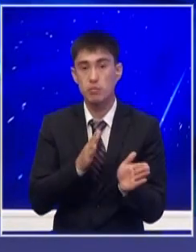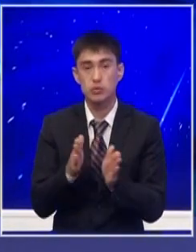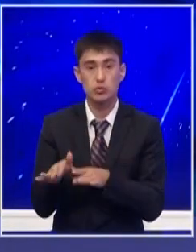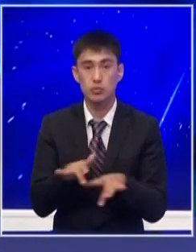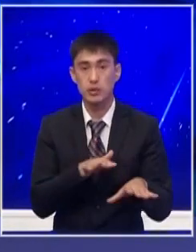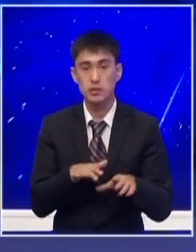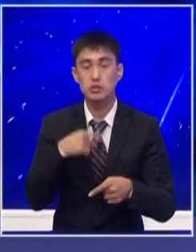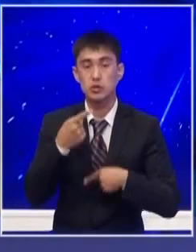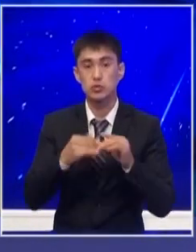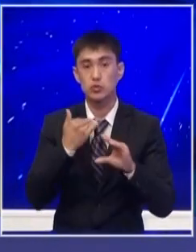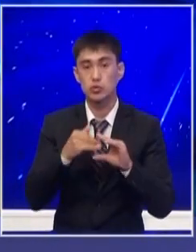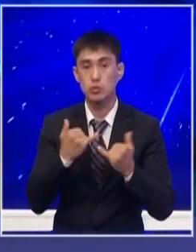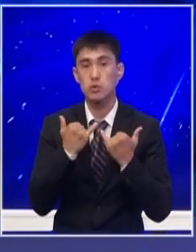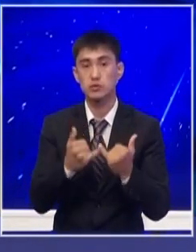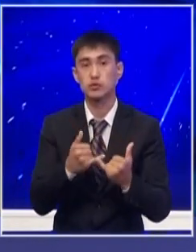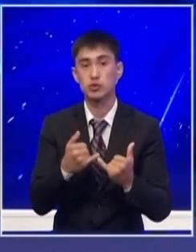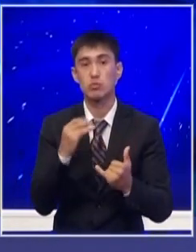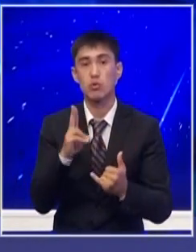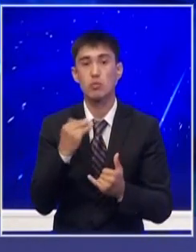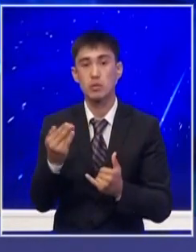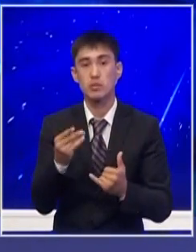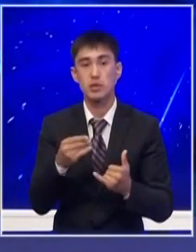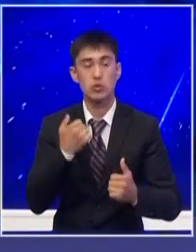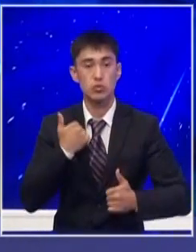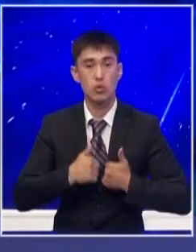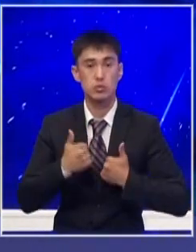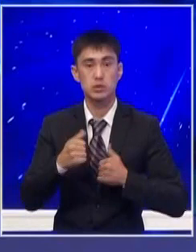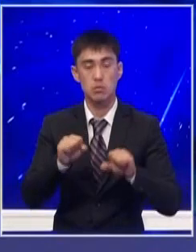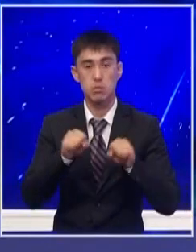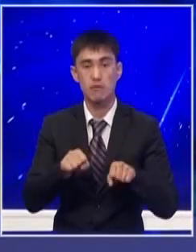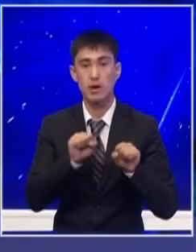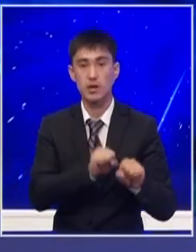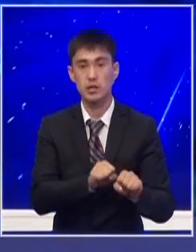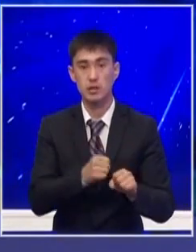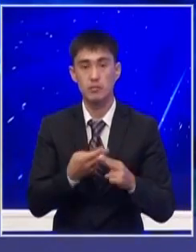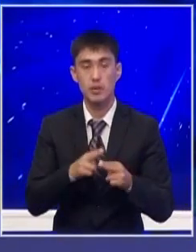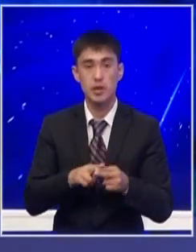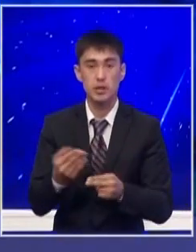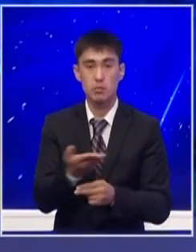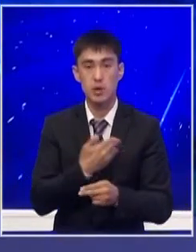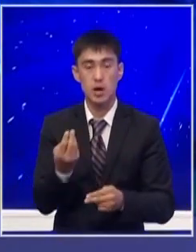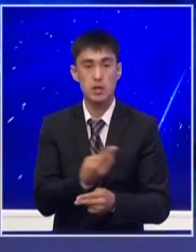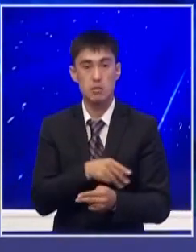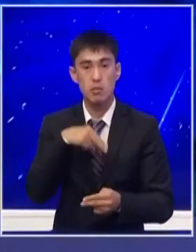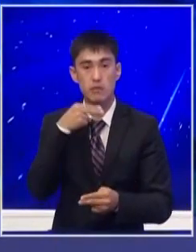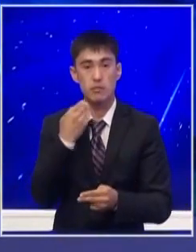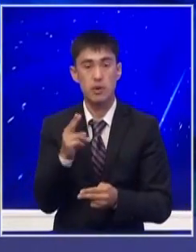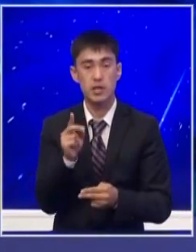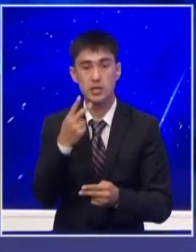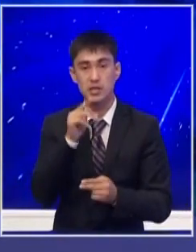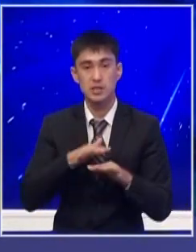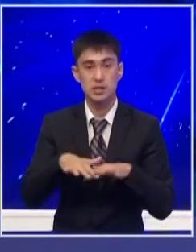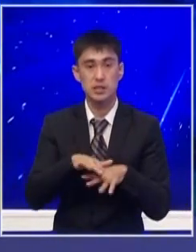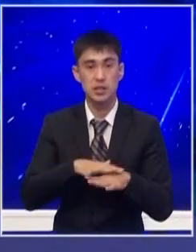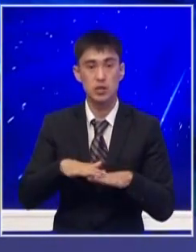поступки. Следующий сюжет посвящен тому, именно им, доблестным правоохранителям. При этом мы хотим обратить внимание зрителей